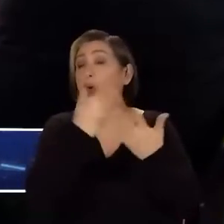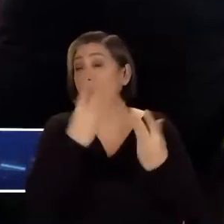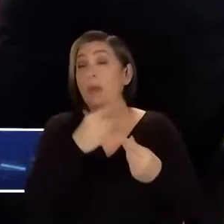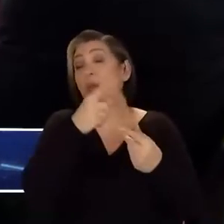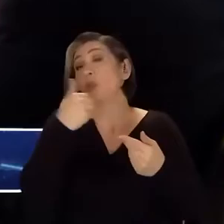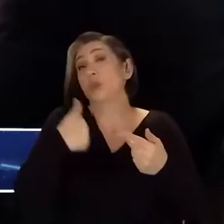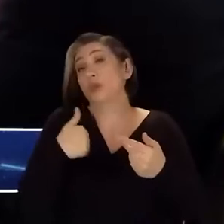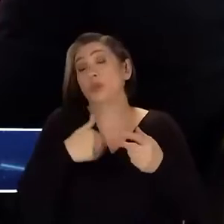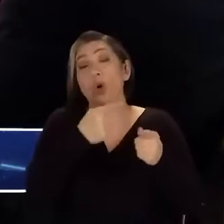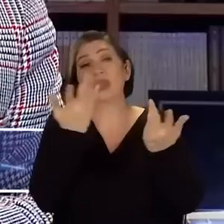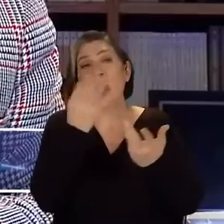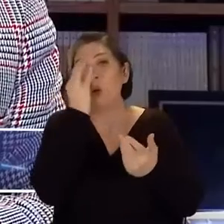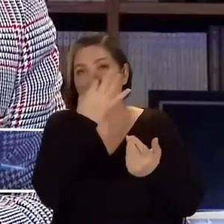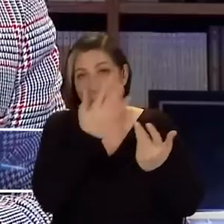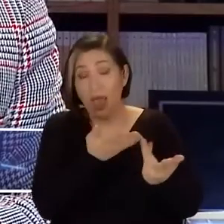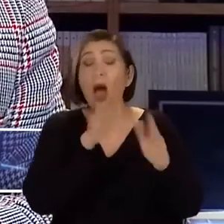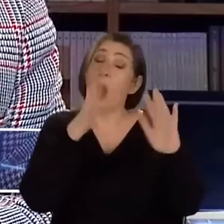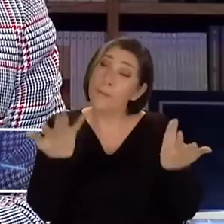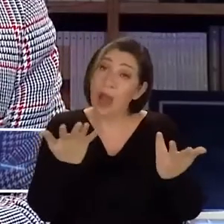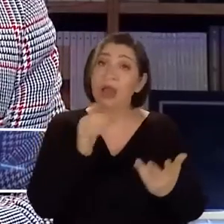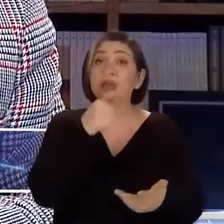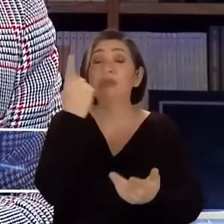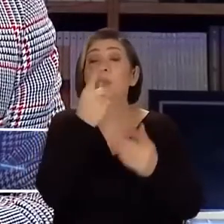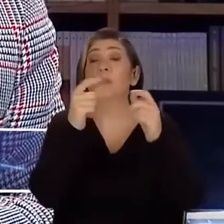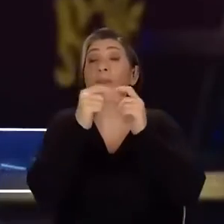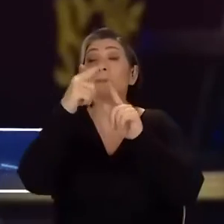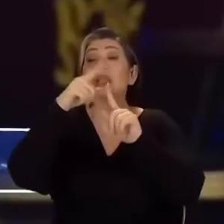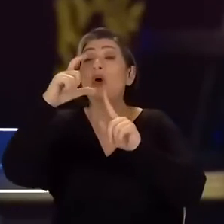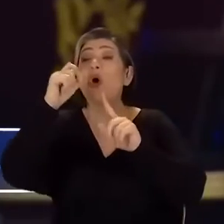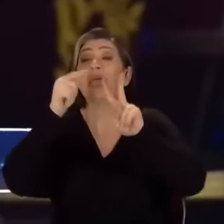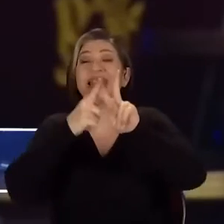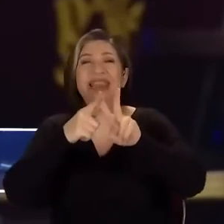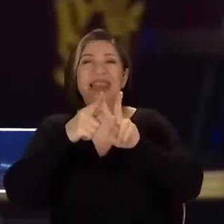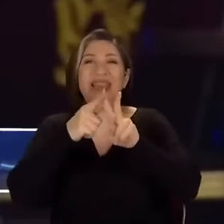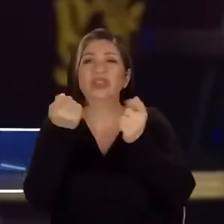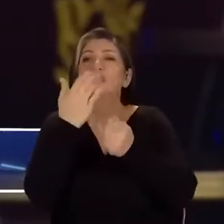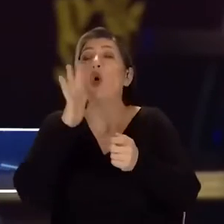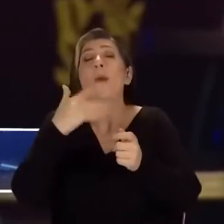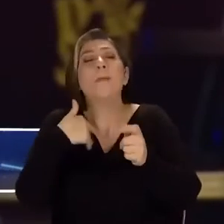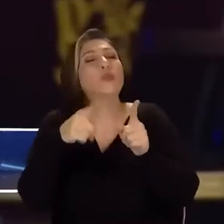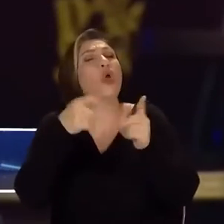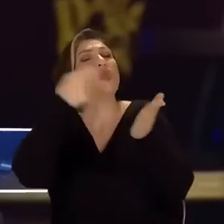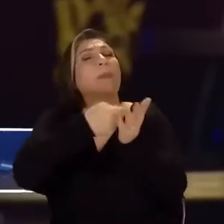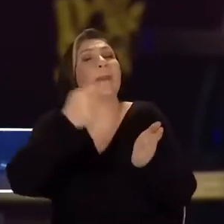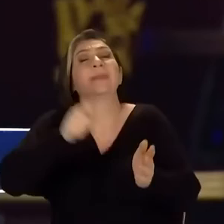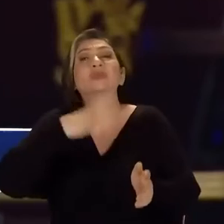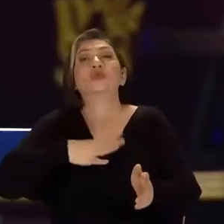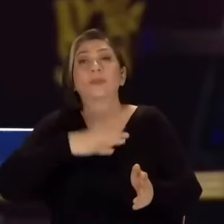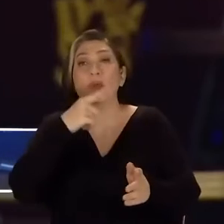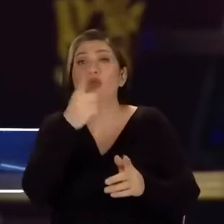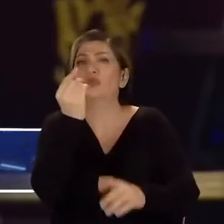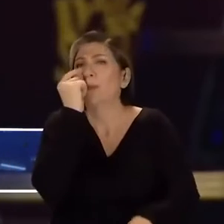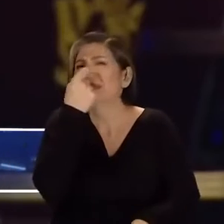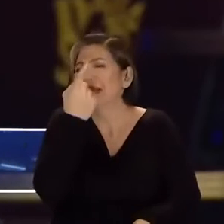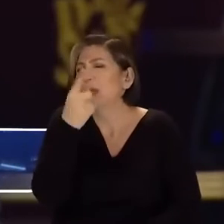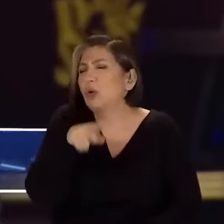böyle ödemeleri yapması nispeten daha kolay. Ama hiç Bitcoin ile işi olmayan fakat Bitcoin ile ödeme yapmak isteyen kurumlar içinse bu çok, o da yine basit